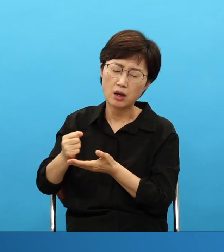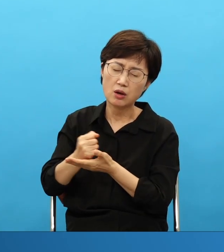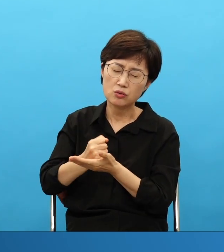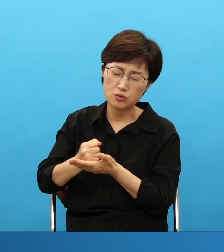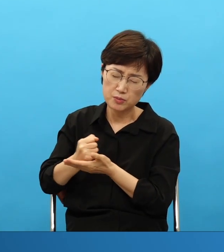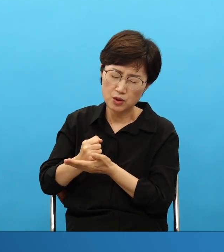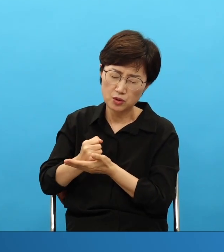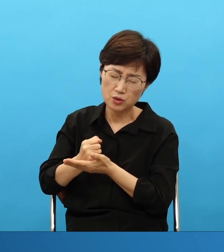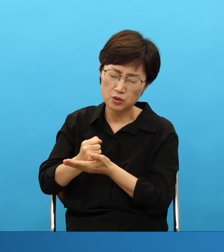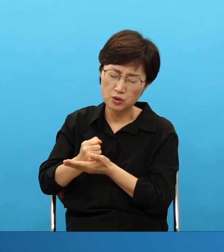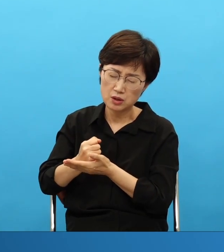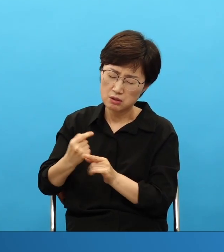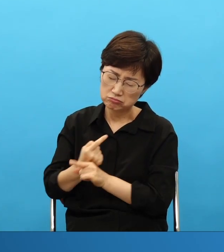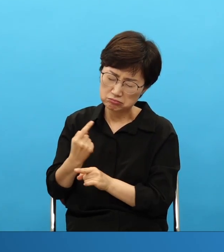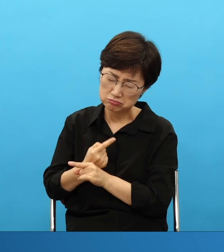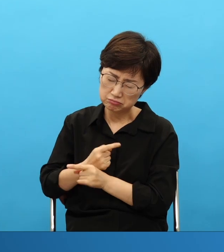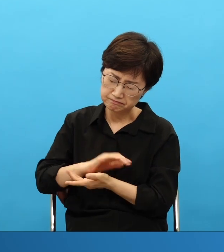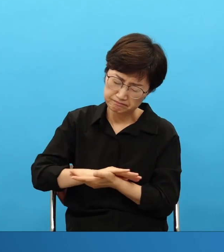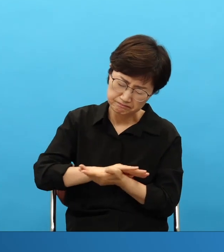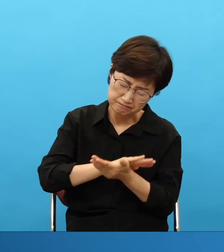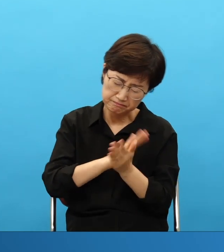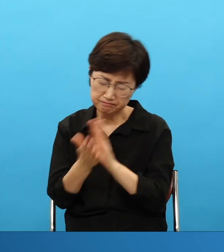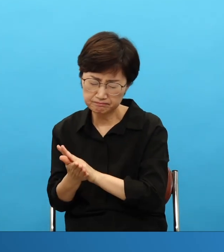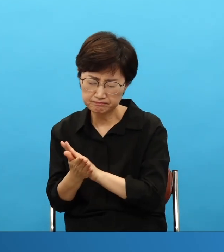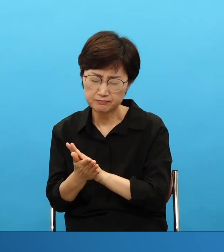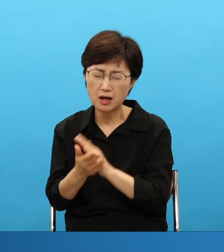뒤바뀌는 역사 일어나게 하옵소서